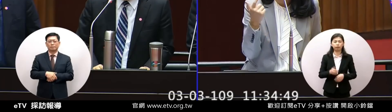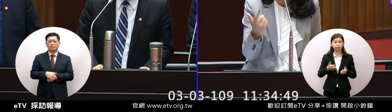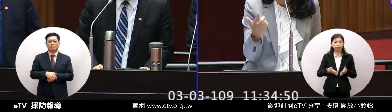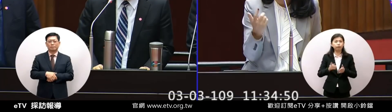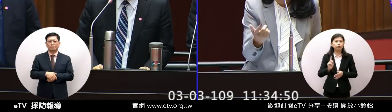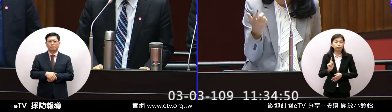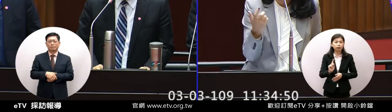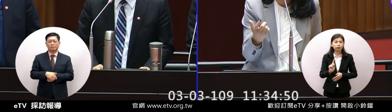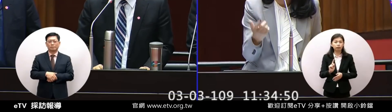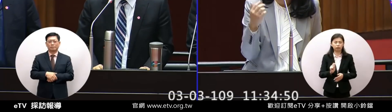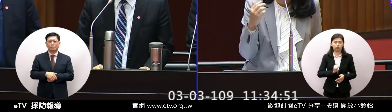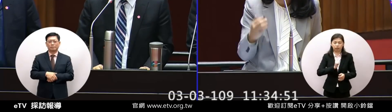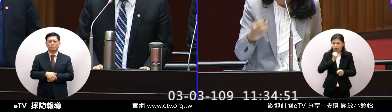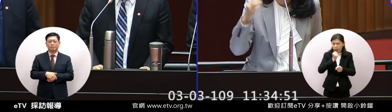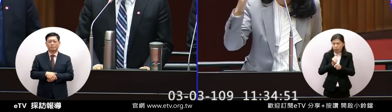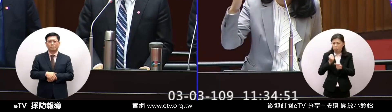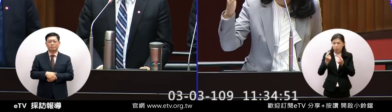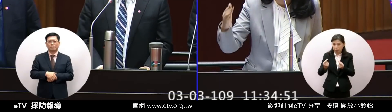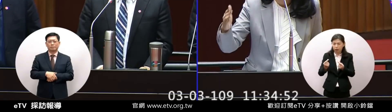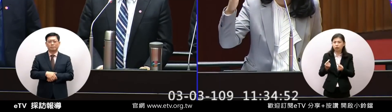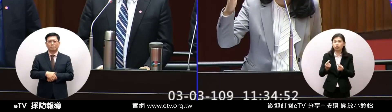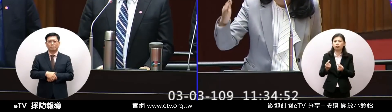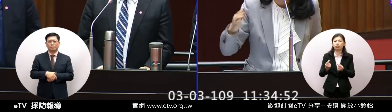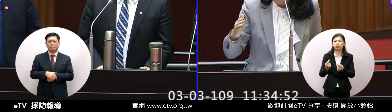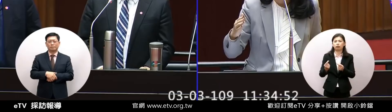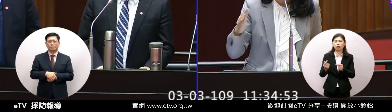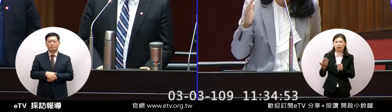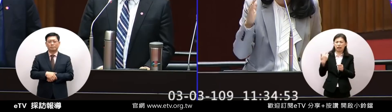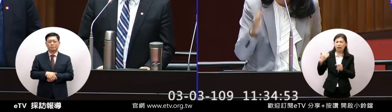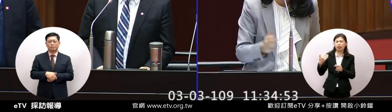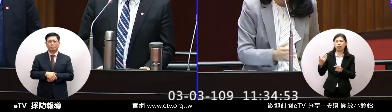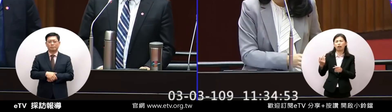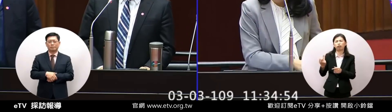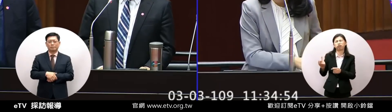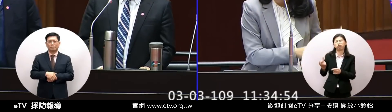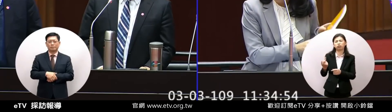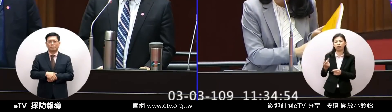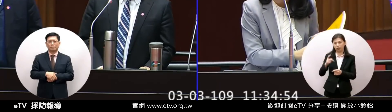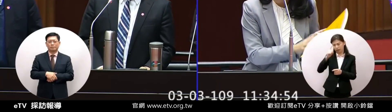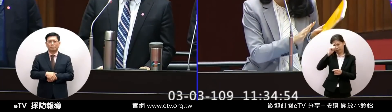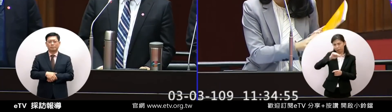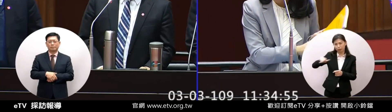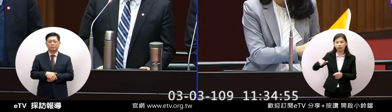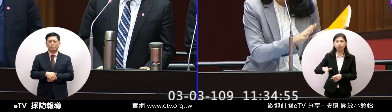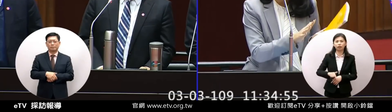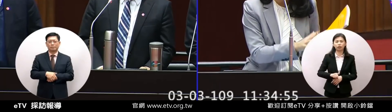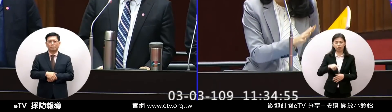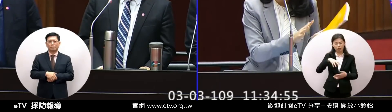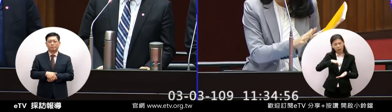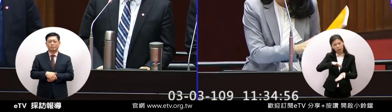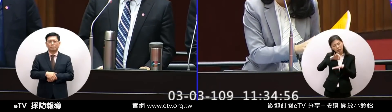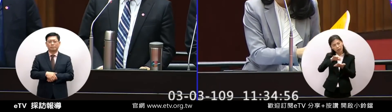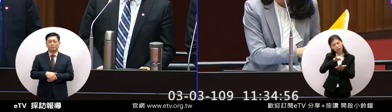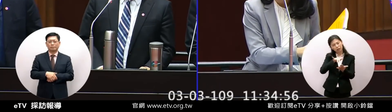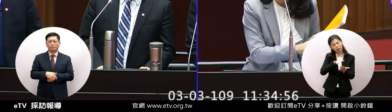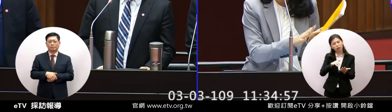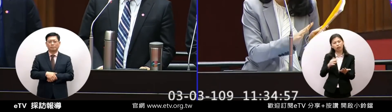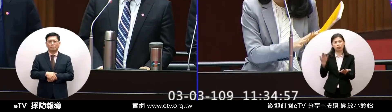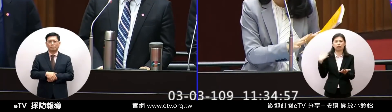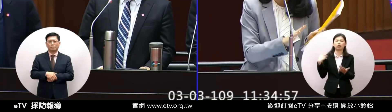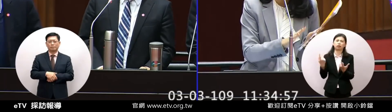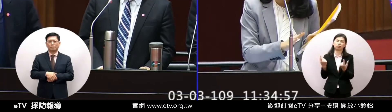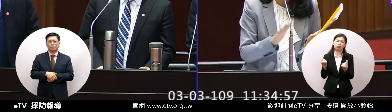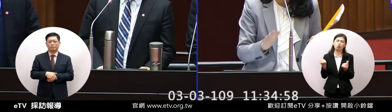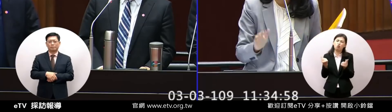重要的就是这些执行率、回收率如何能够突破前案，因为我们看到这里面写的内容还是很类似